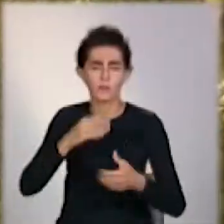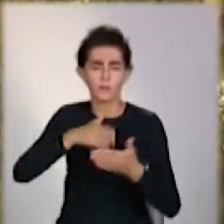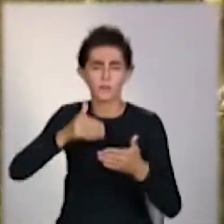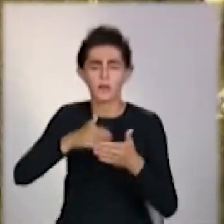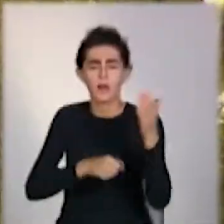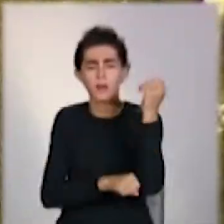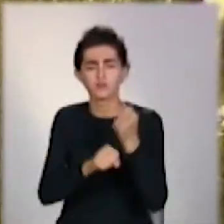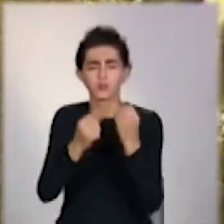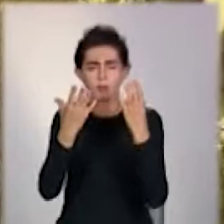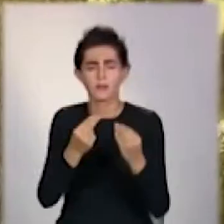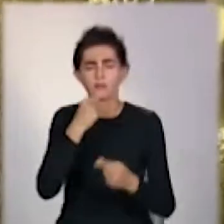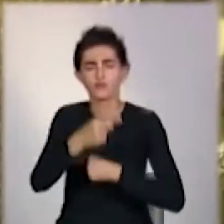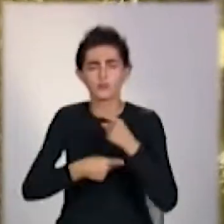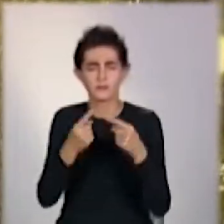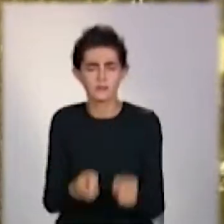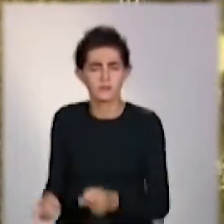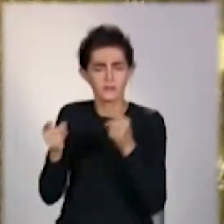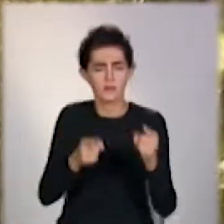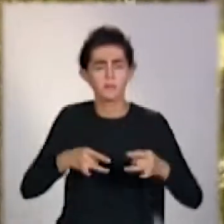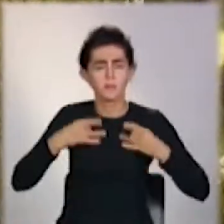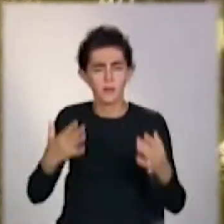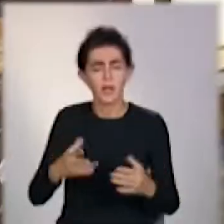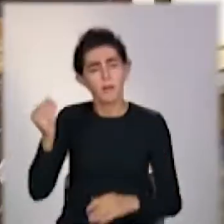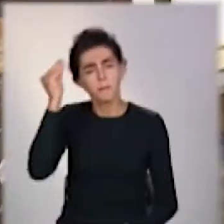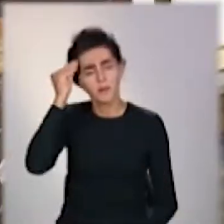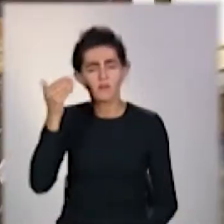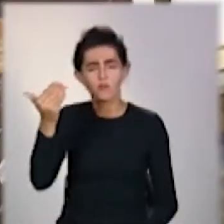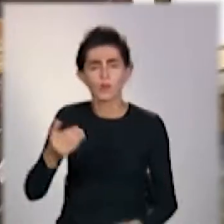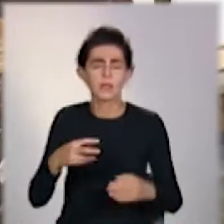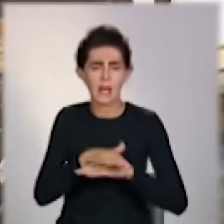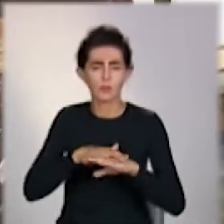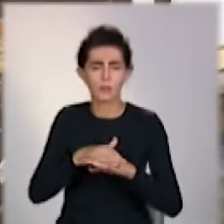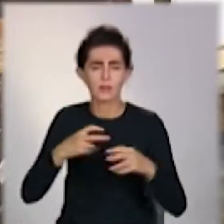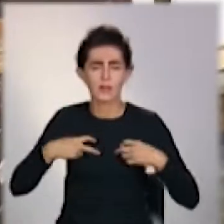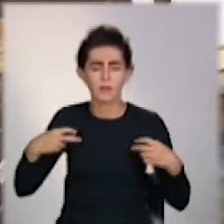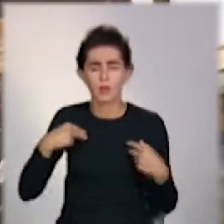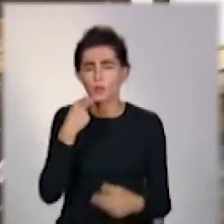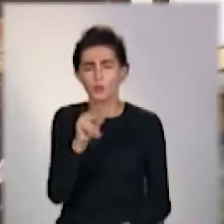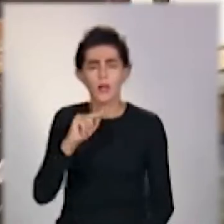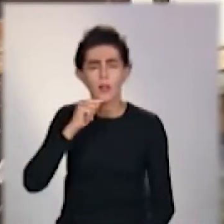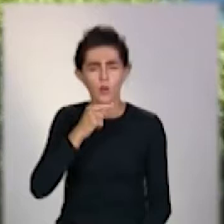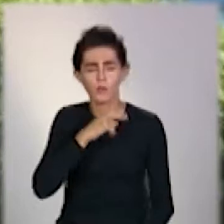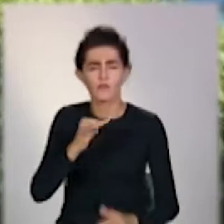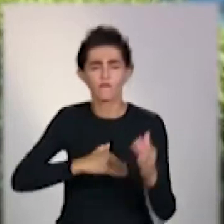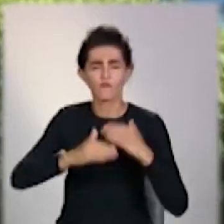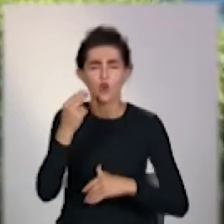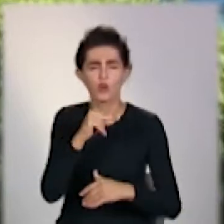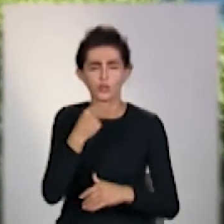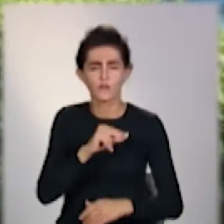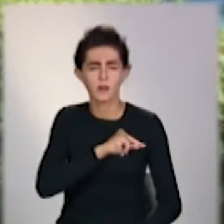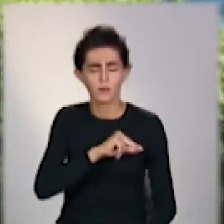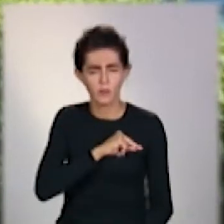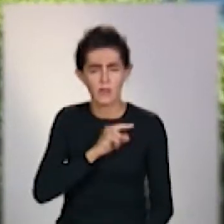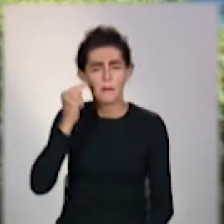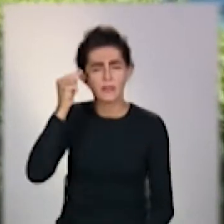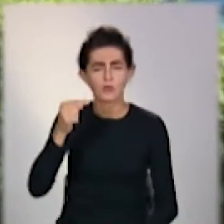робочих днів через свята. На думку депутатів, це сприятиме покращенню економіки та підвищить ефективність праці. Психологи